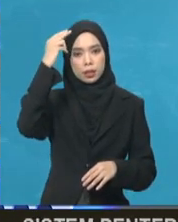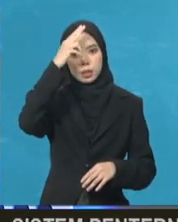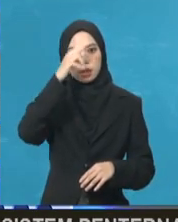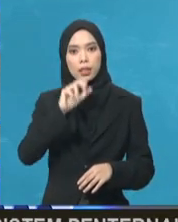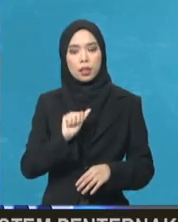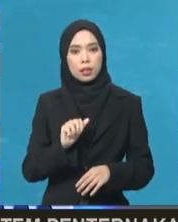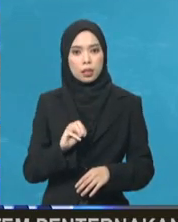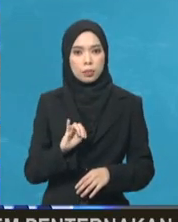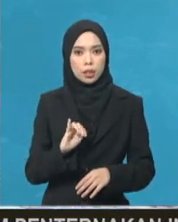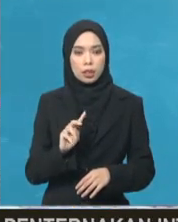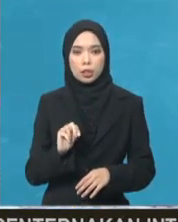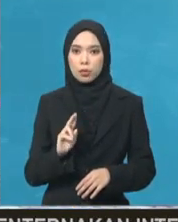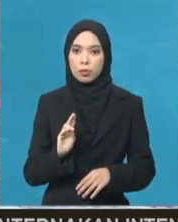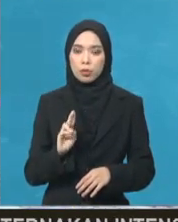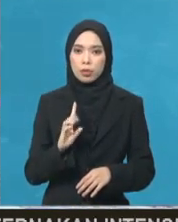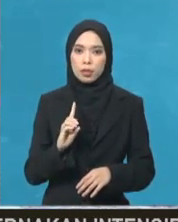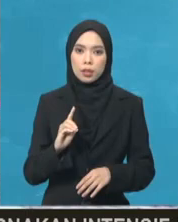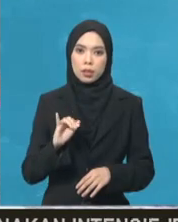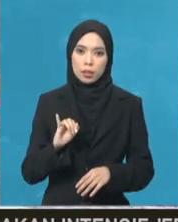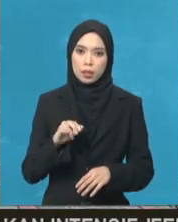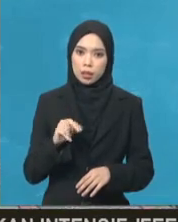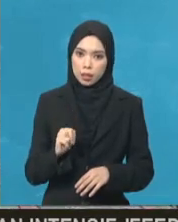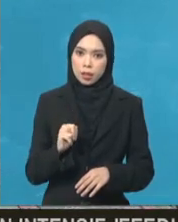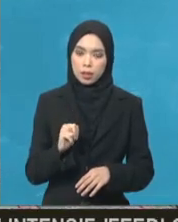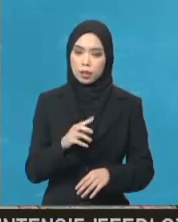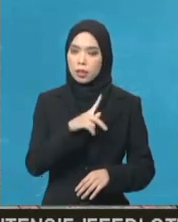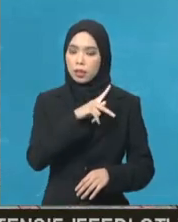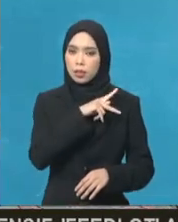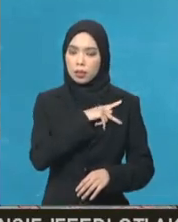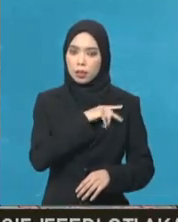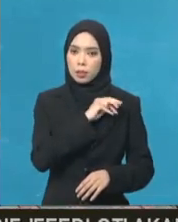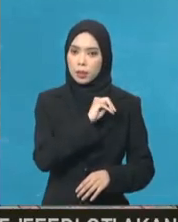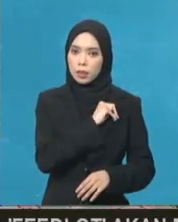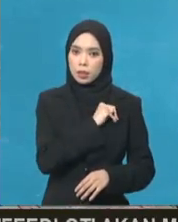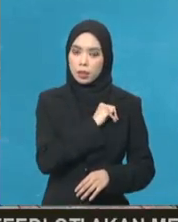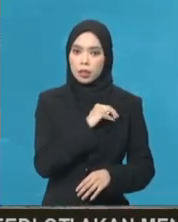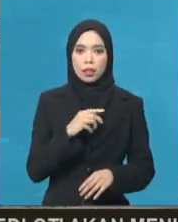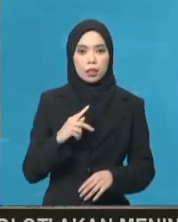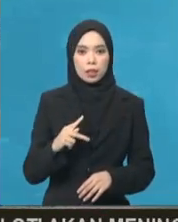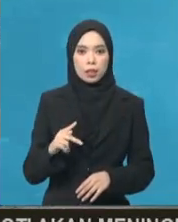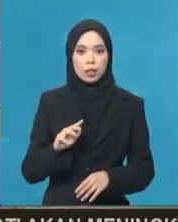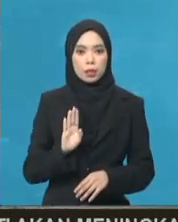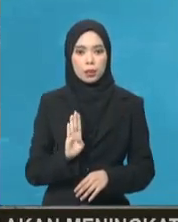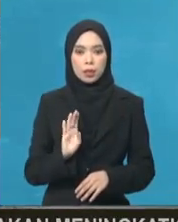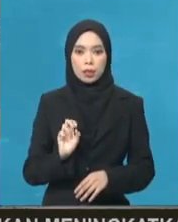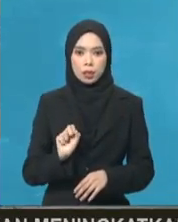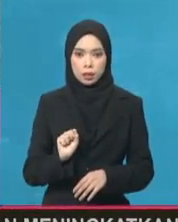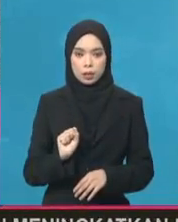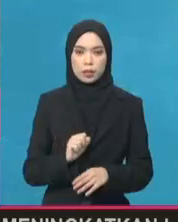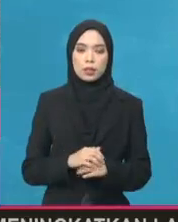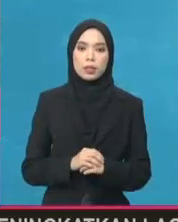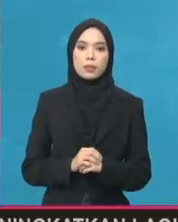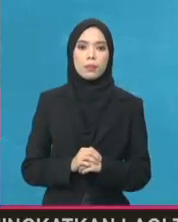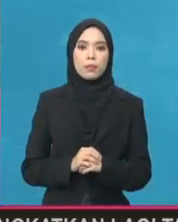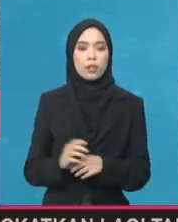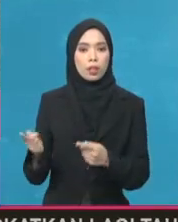Haji Amin essence bnpn orang kaya saya follow Dato Sri Paduka Hj ABD menteri kebudayaan belia dan sukan